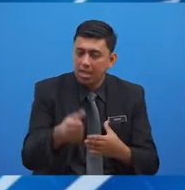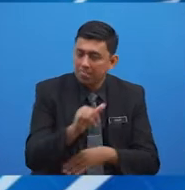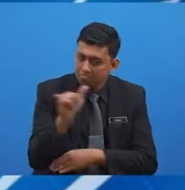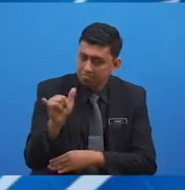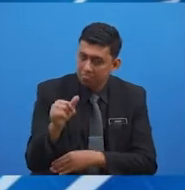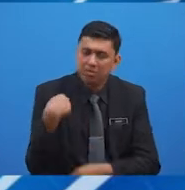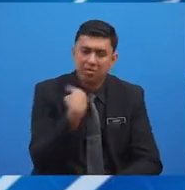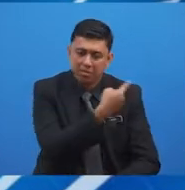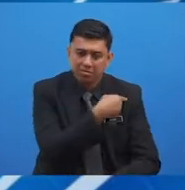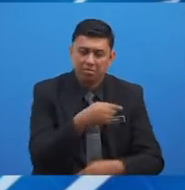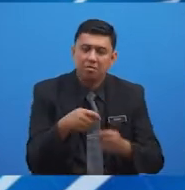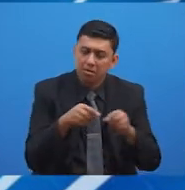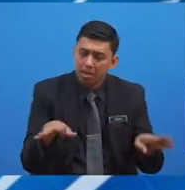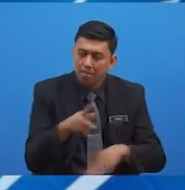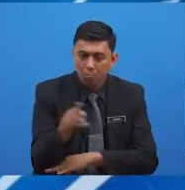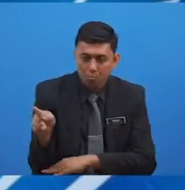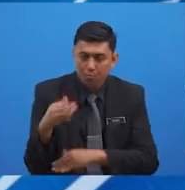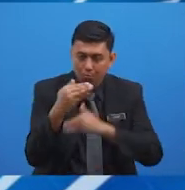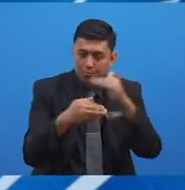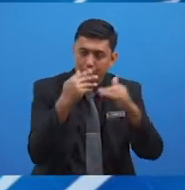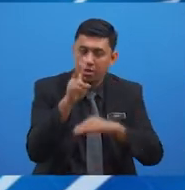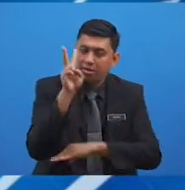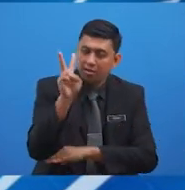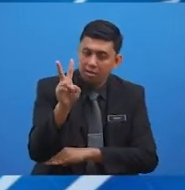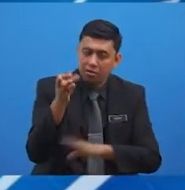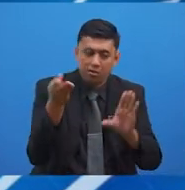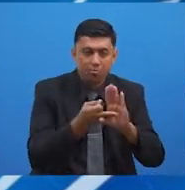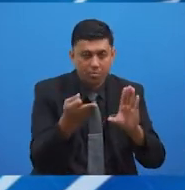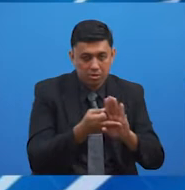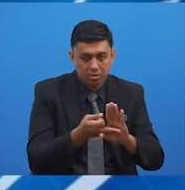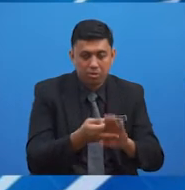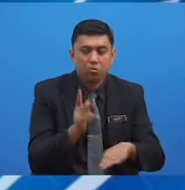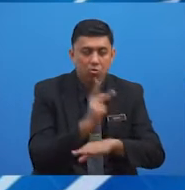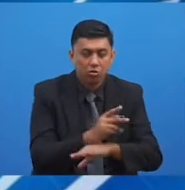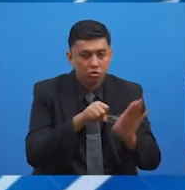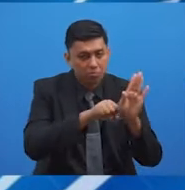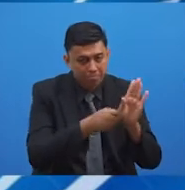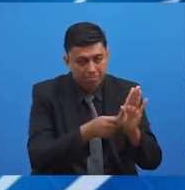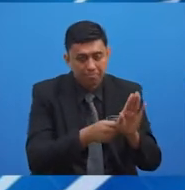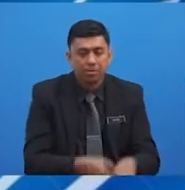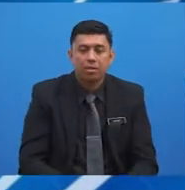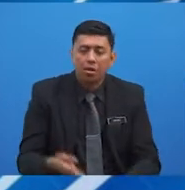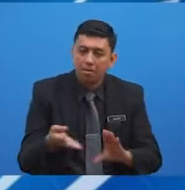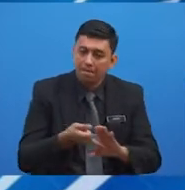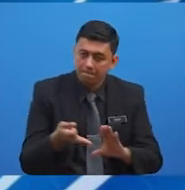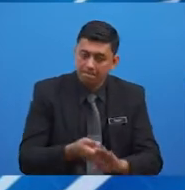Akhirnya, kita telah pun membina dua fail kod sumber, iaitu